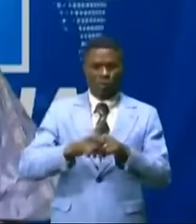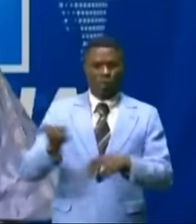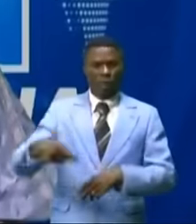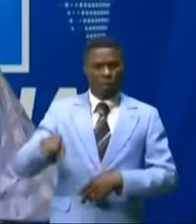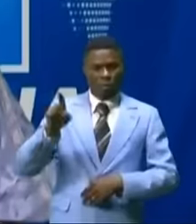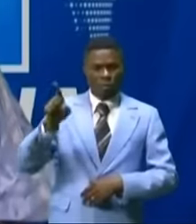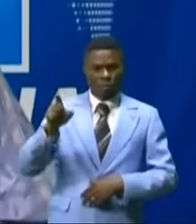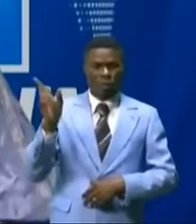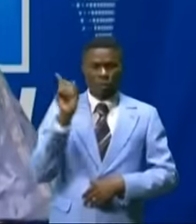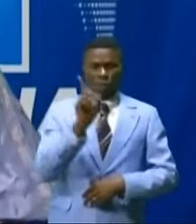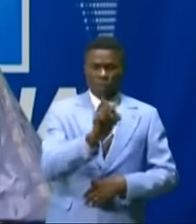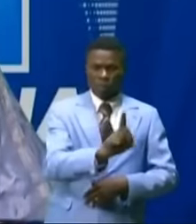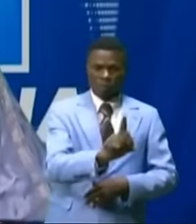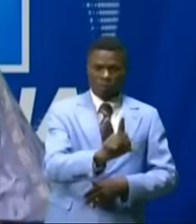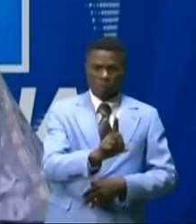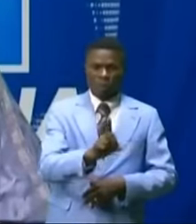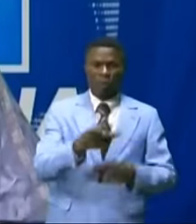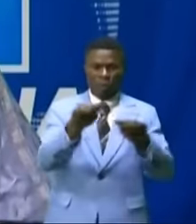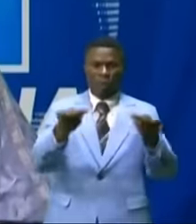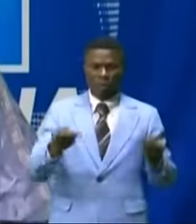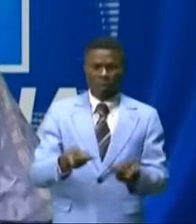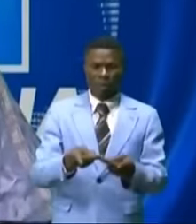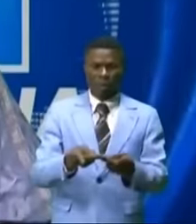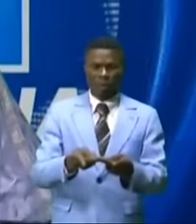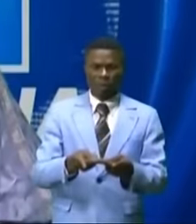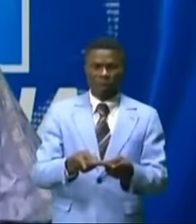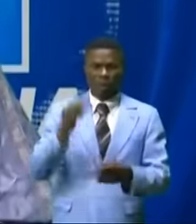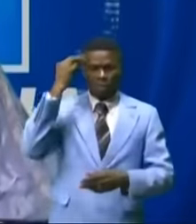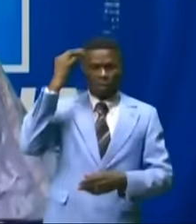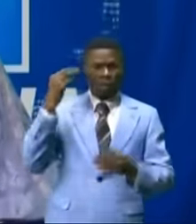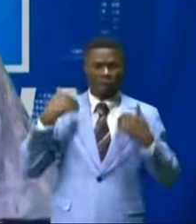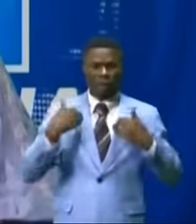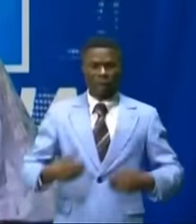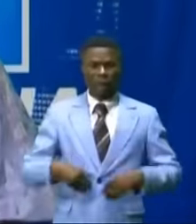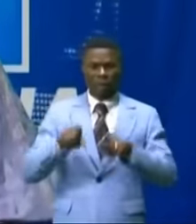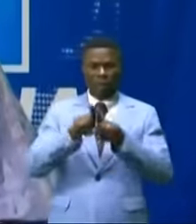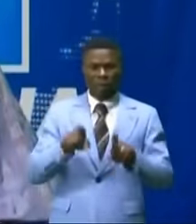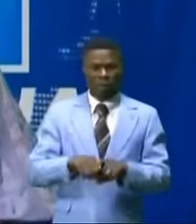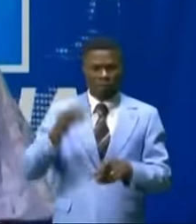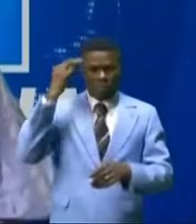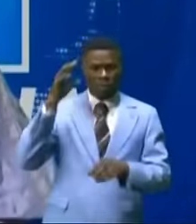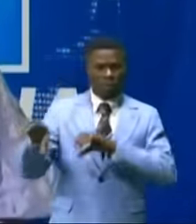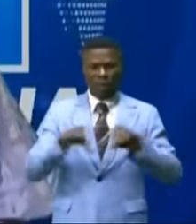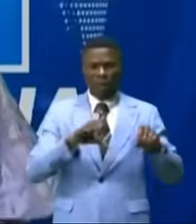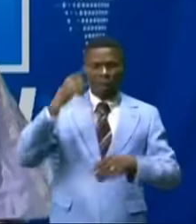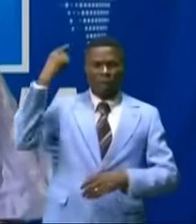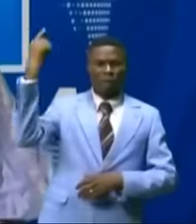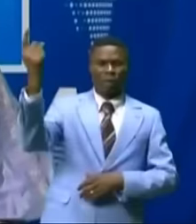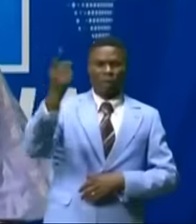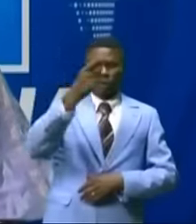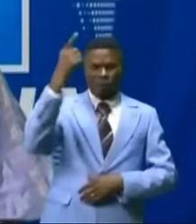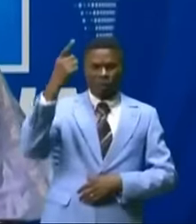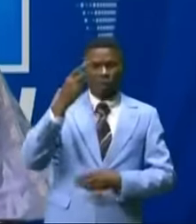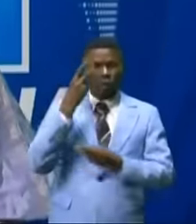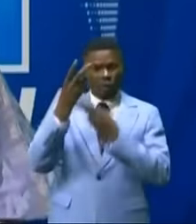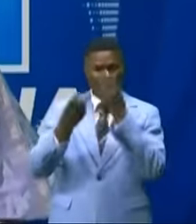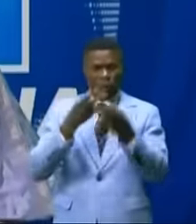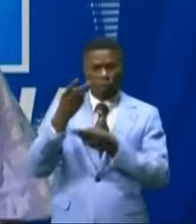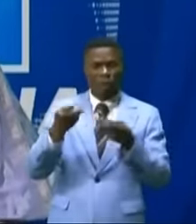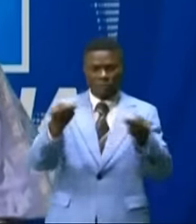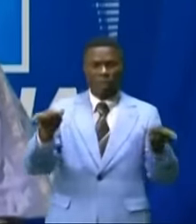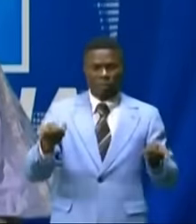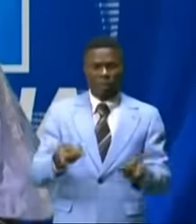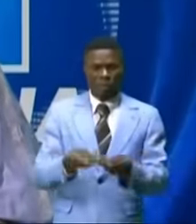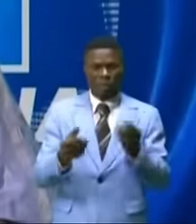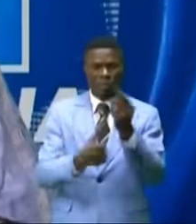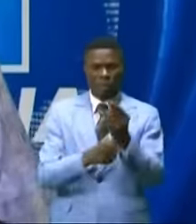province sont descendus sur le terrain. Le ministre de la Santé et celui des Actions humanitaires ont inspecté le site de